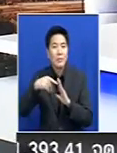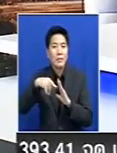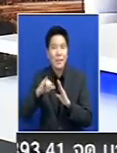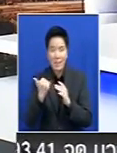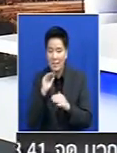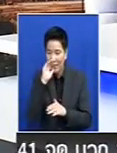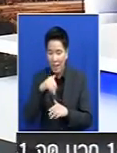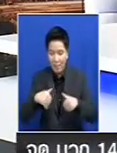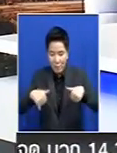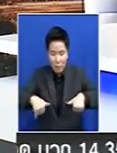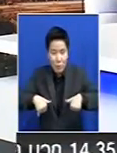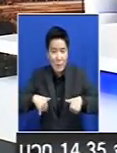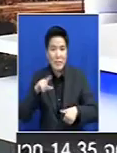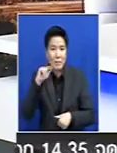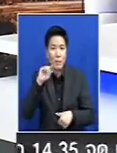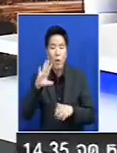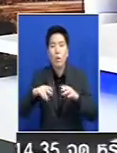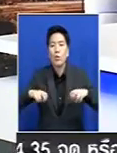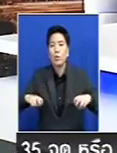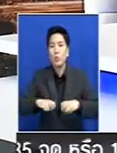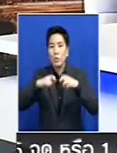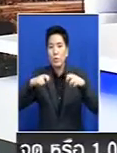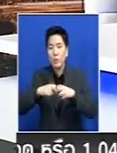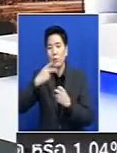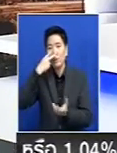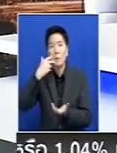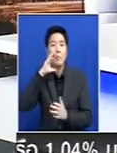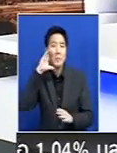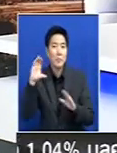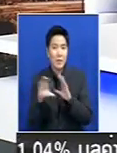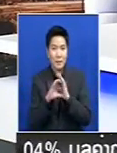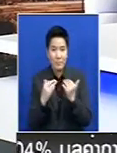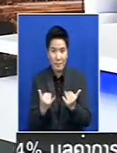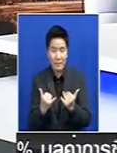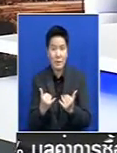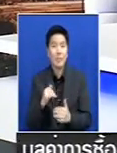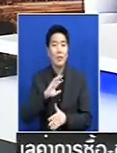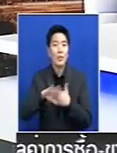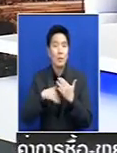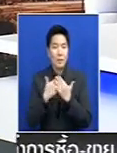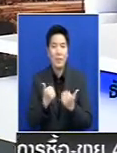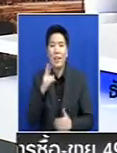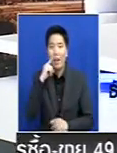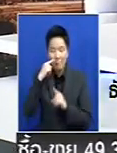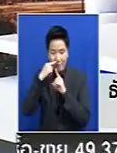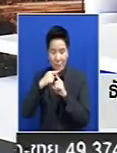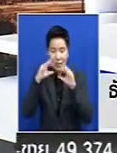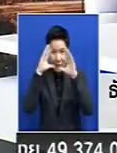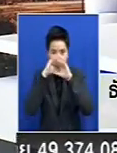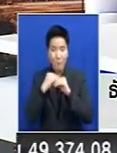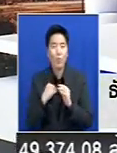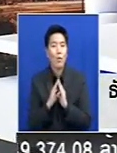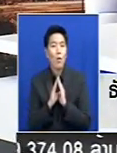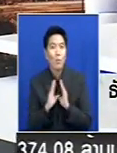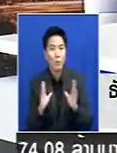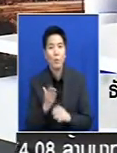นะคะช้างกว่า20เชือกของจังหวัดสุรินทร์เดี๋ยวเราไปชมกันเลยในช่วงท้าย ครับและนี่คือพิกัดข่าวค่ำครับขอบพระคุณ